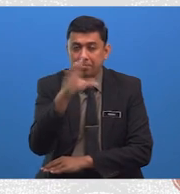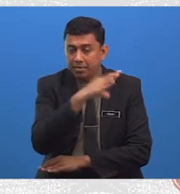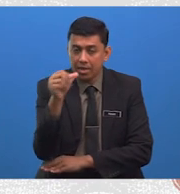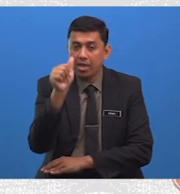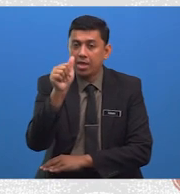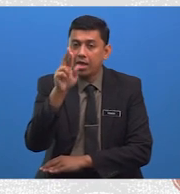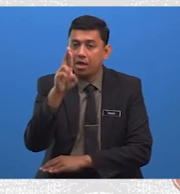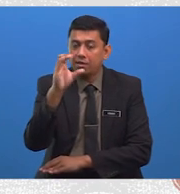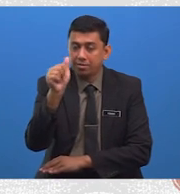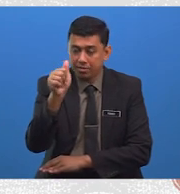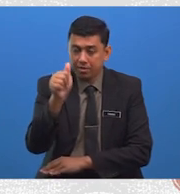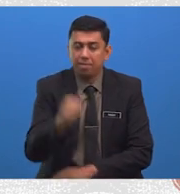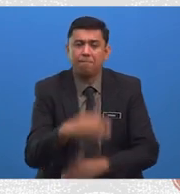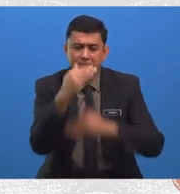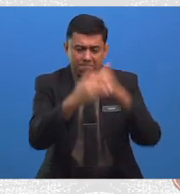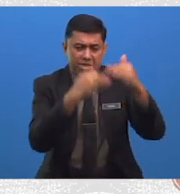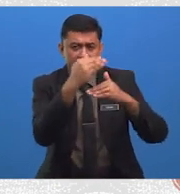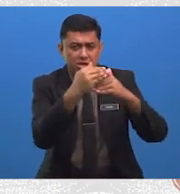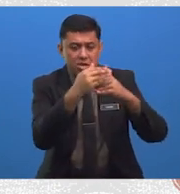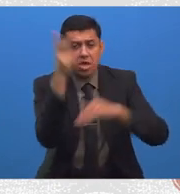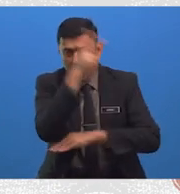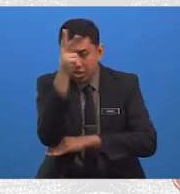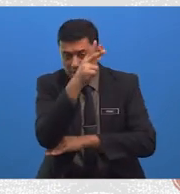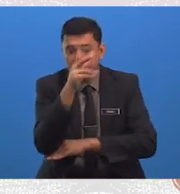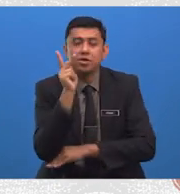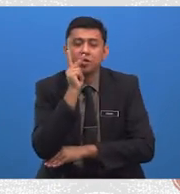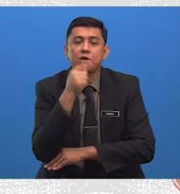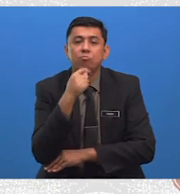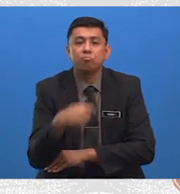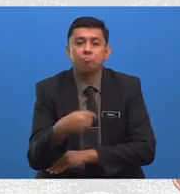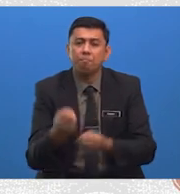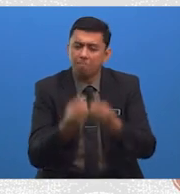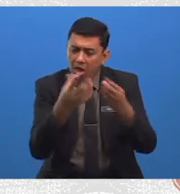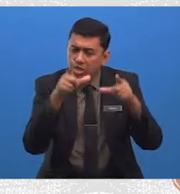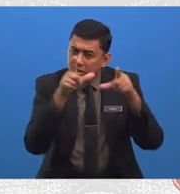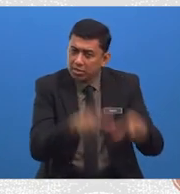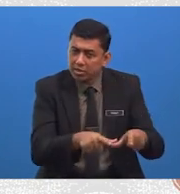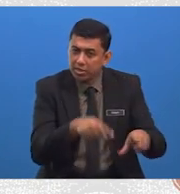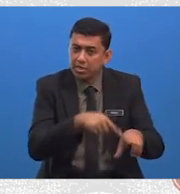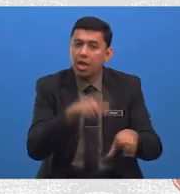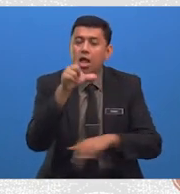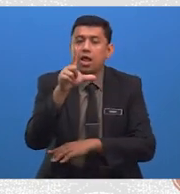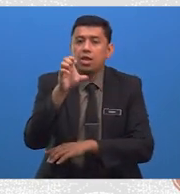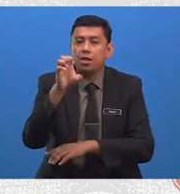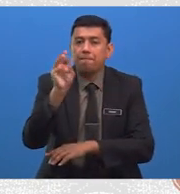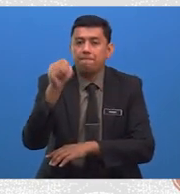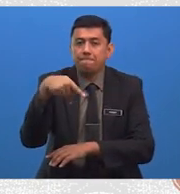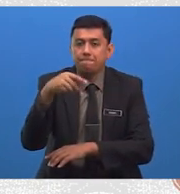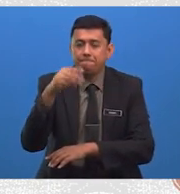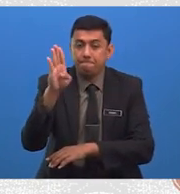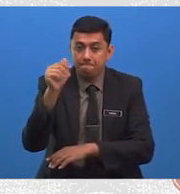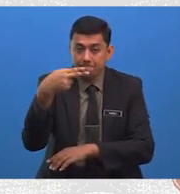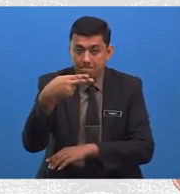Candi yang dibina oleh masyarakat Kerajaan Kedah Tua banyak terletak di Lembah Bujang, dan